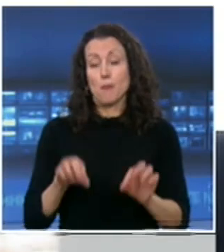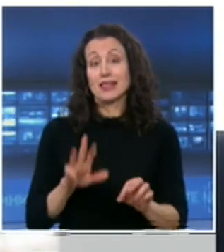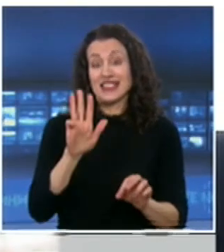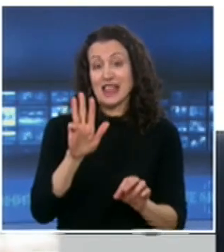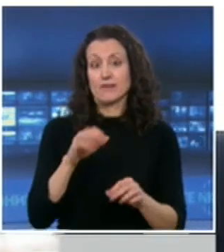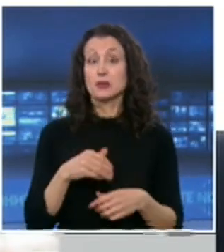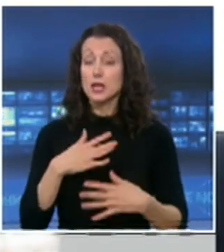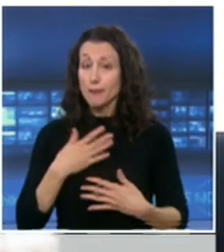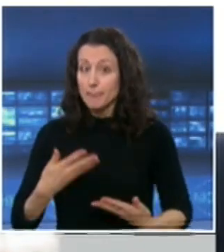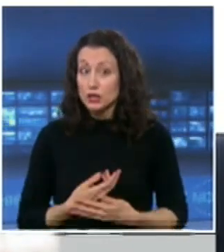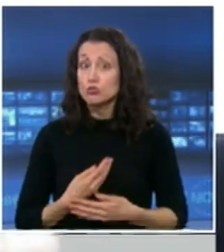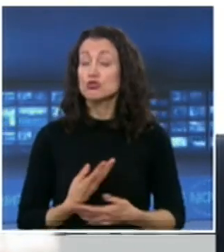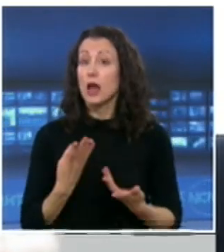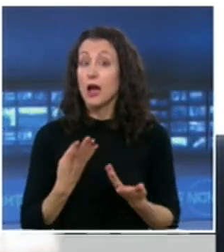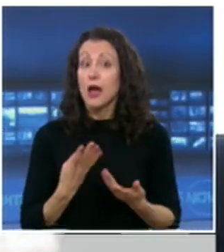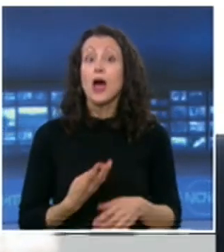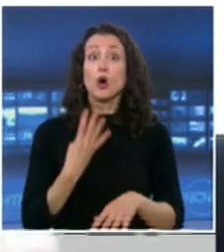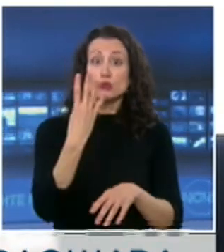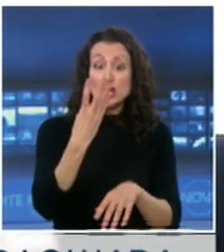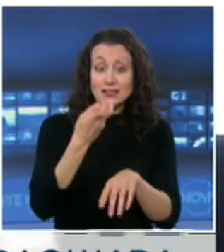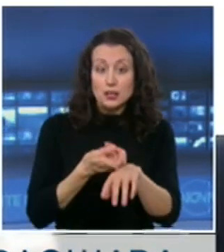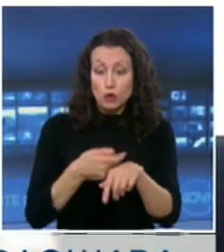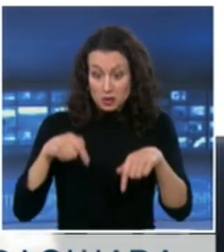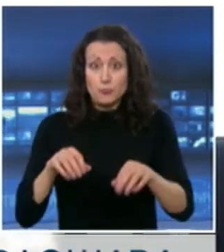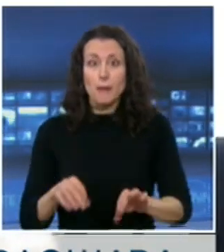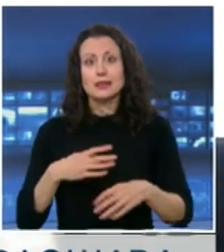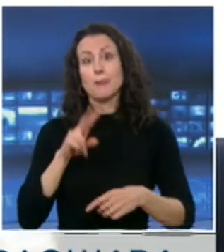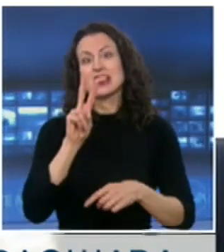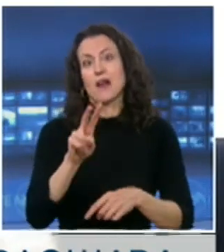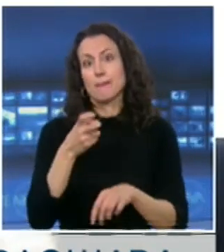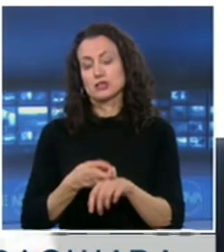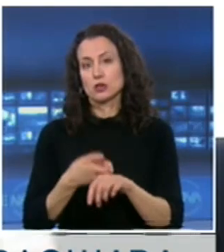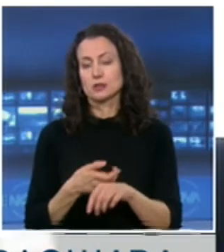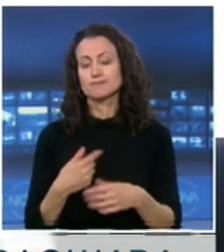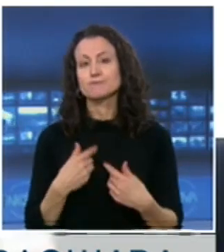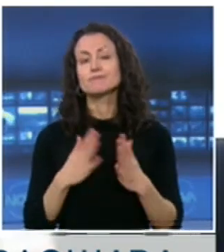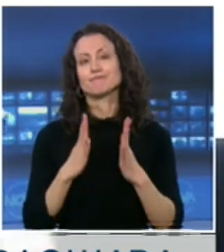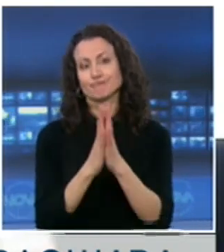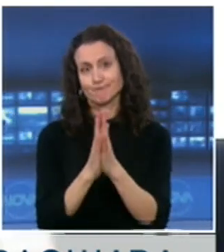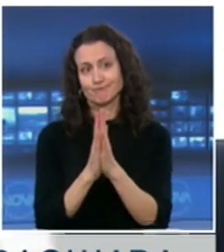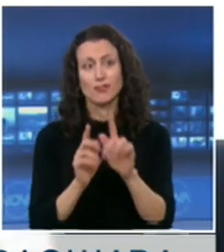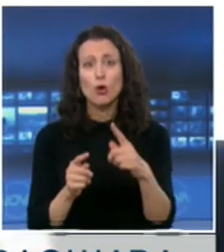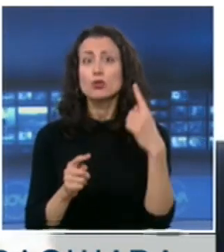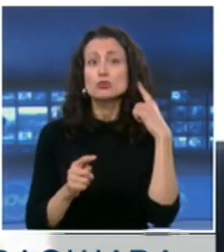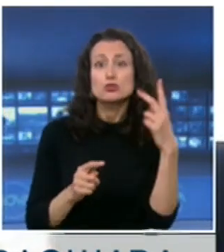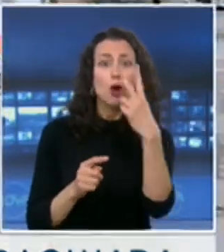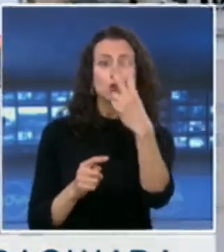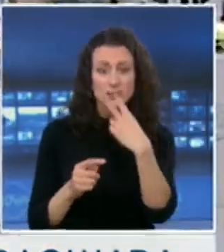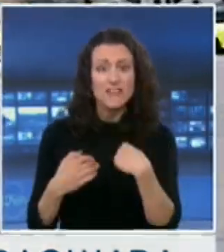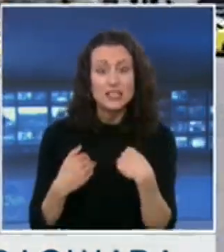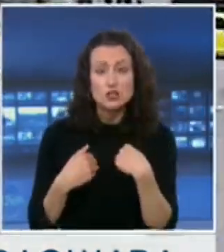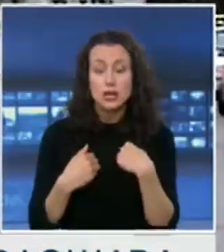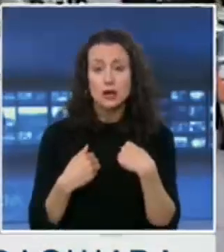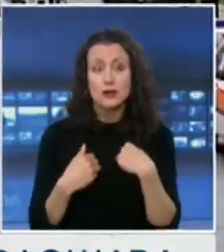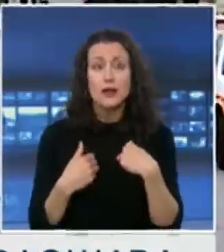2 лекари. Тъй, че моят призив е, който слуша, който вижда, нека да помогнат, да се